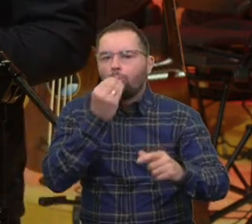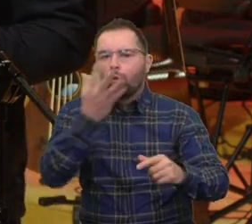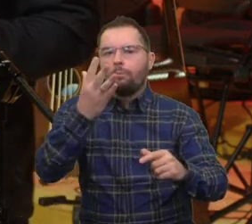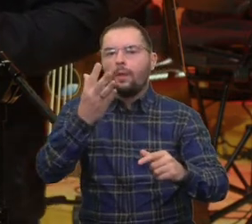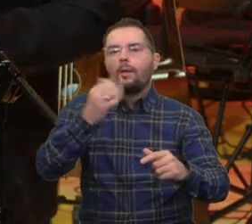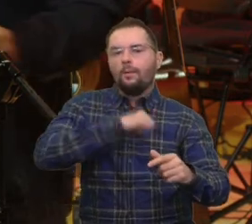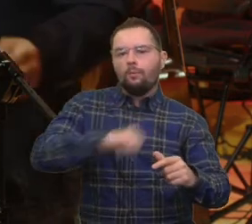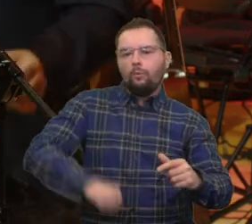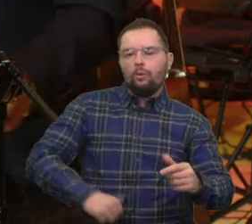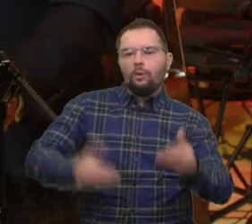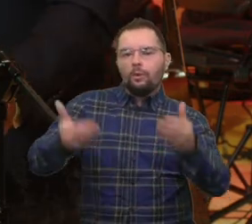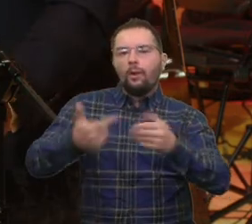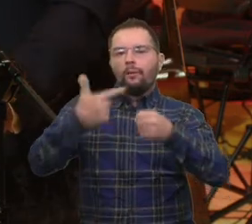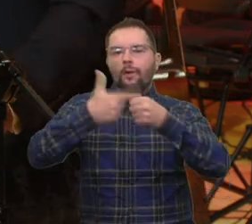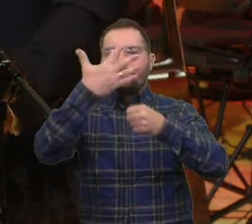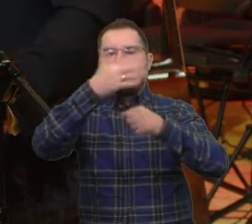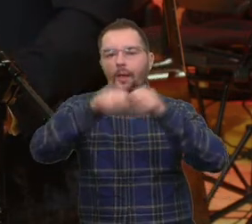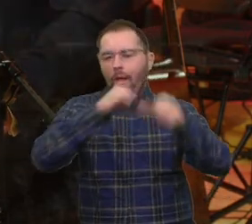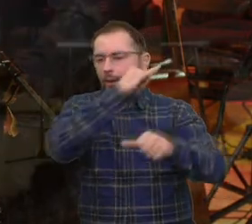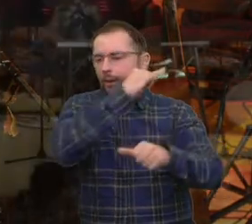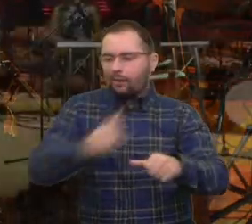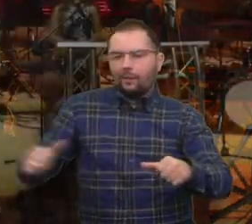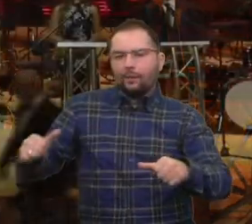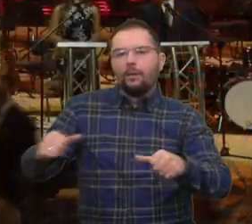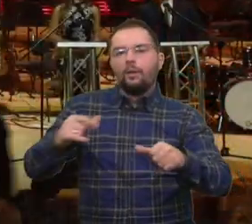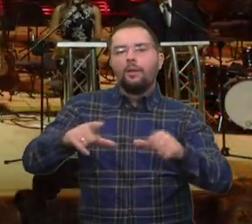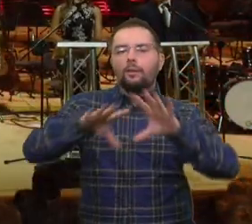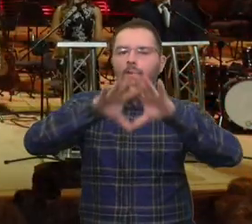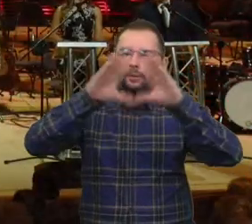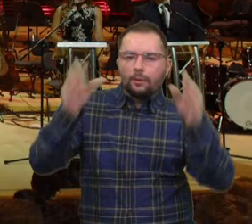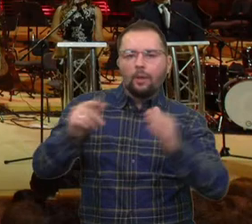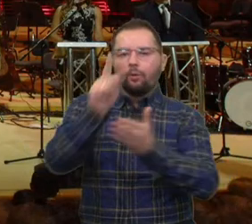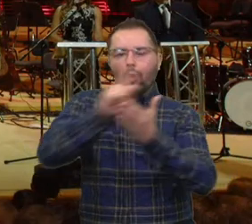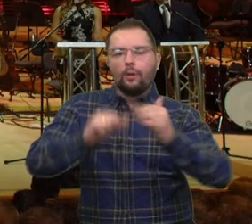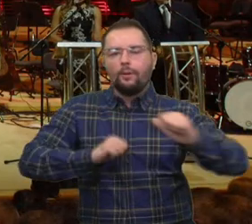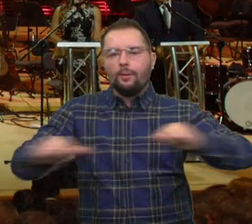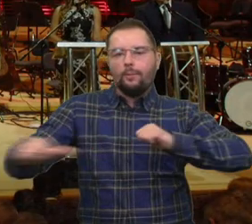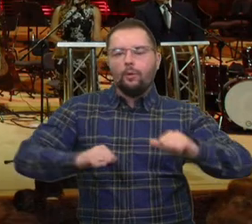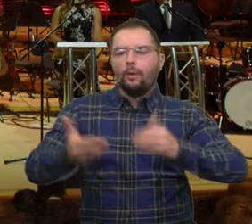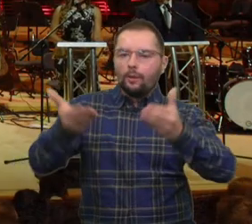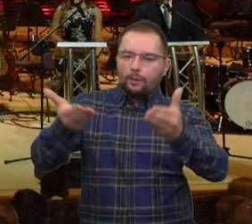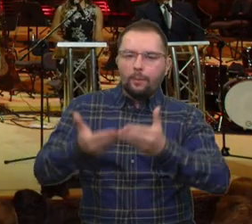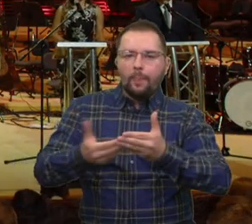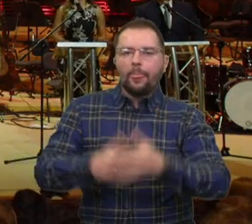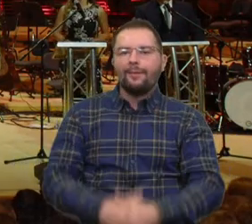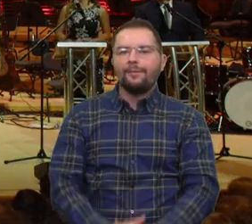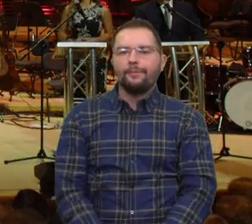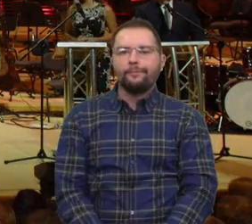superburmistrzów 25-lecia śląskiego samorządu.